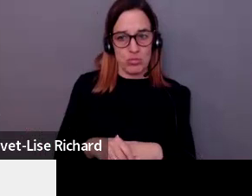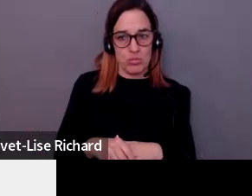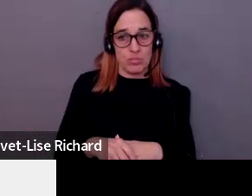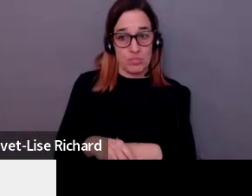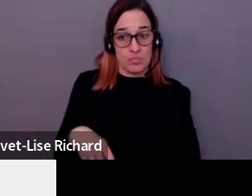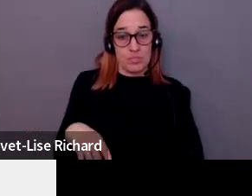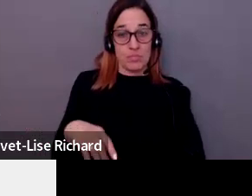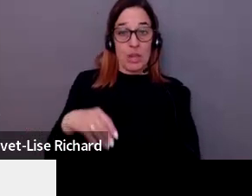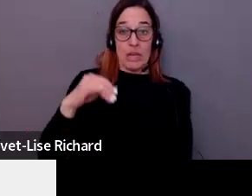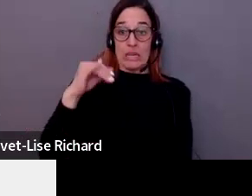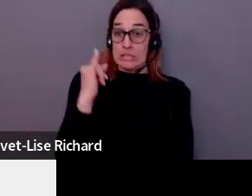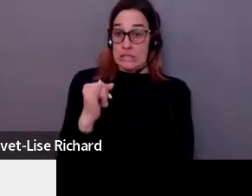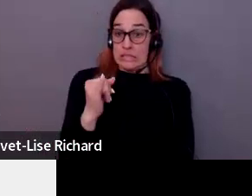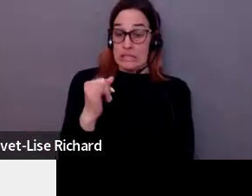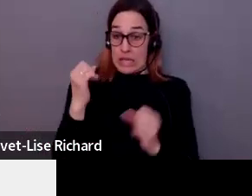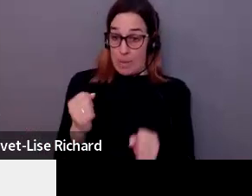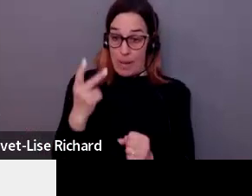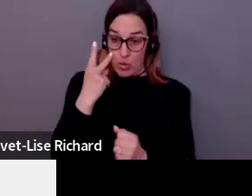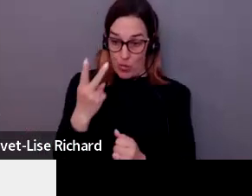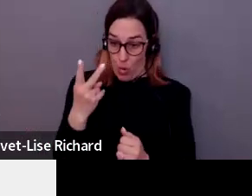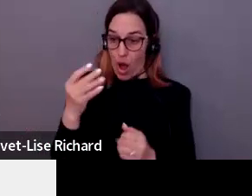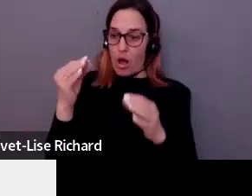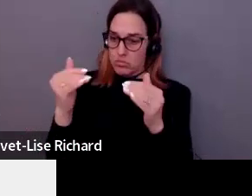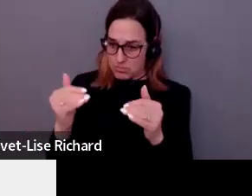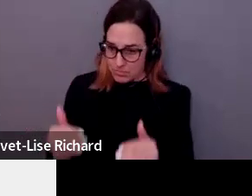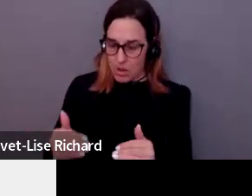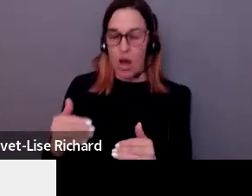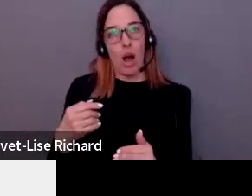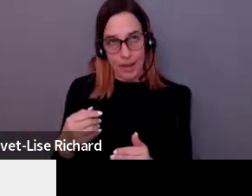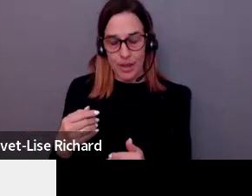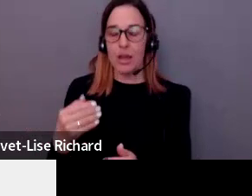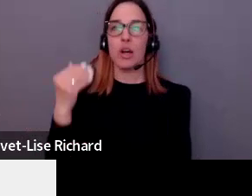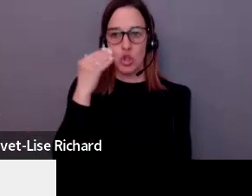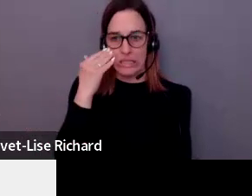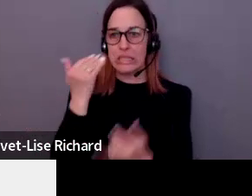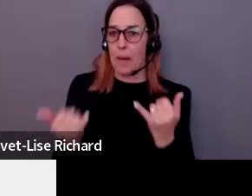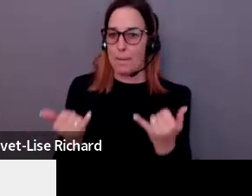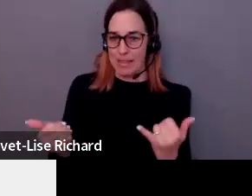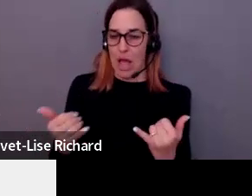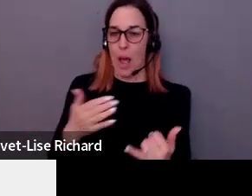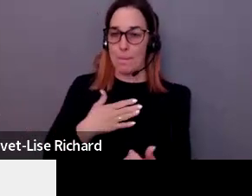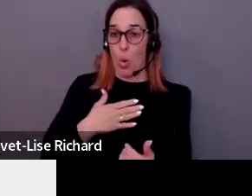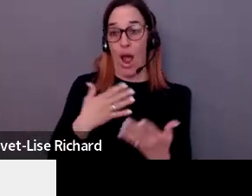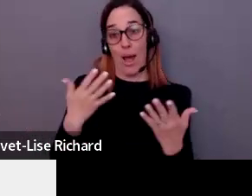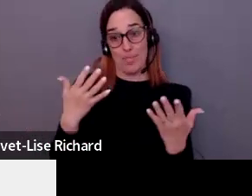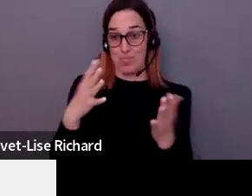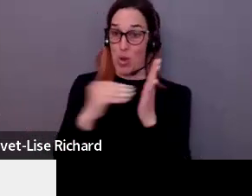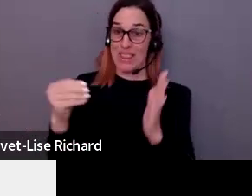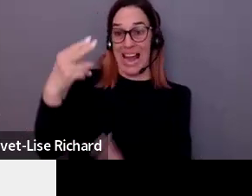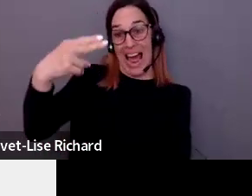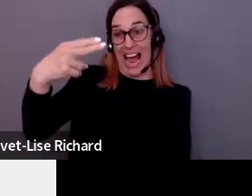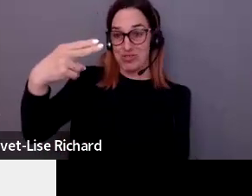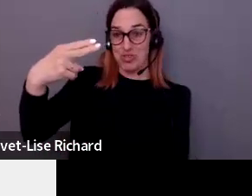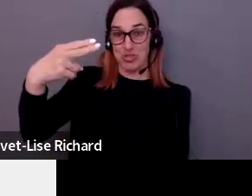De cette façon-là, si vous êtes capable de voir, là, après ça, OK, parfait. Moi, j'ai réalisé que moi, je suis un H. morphologie